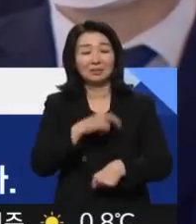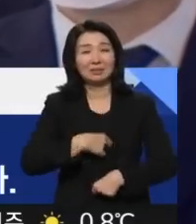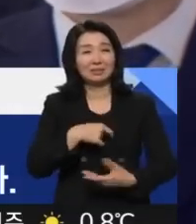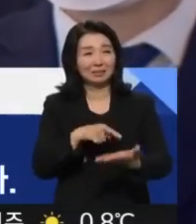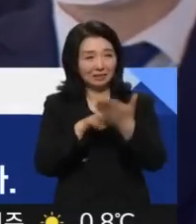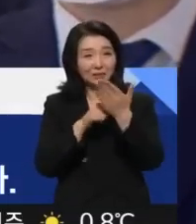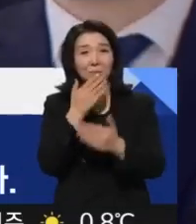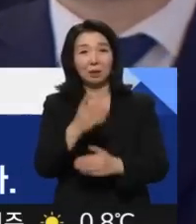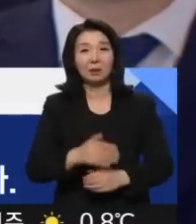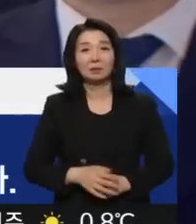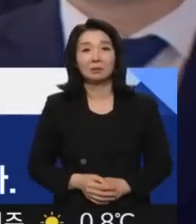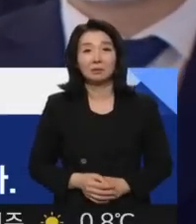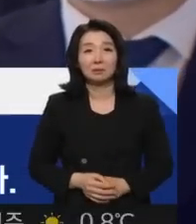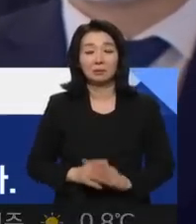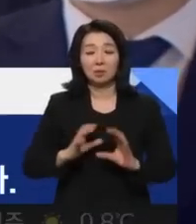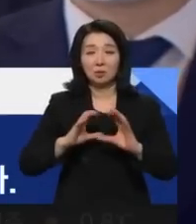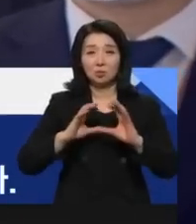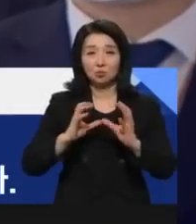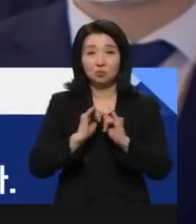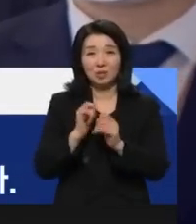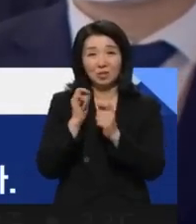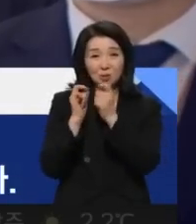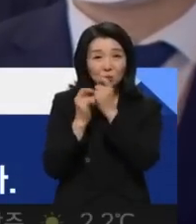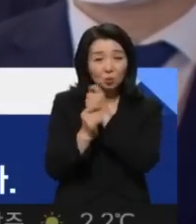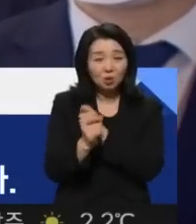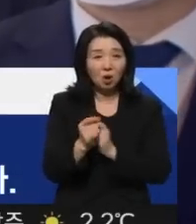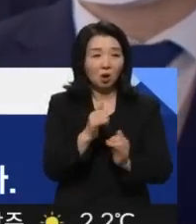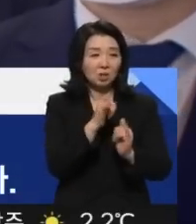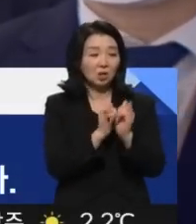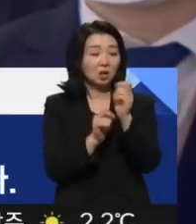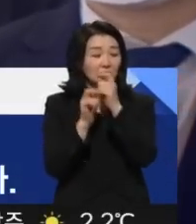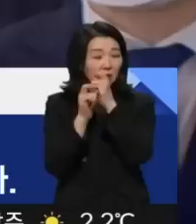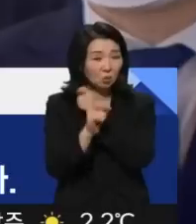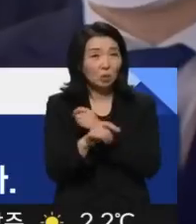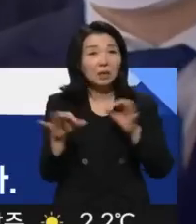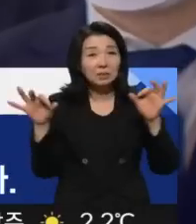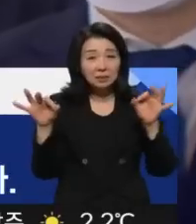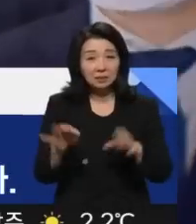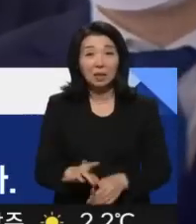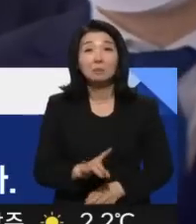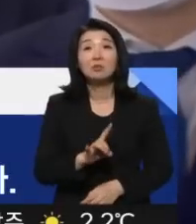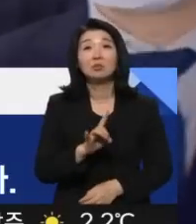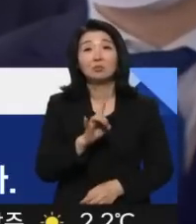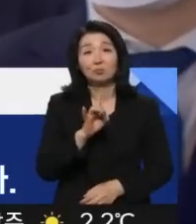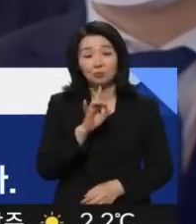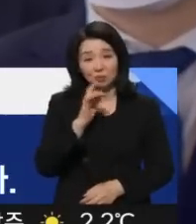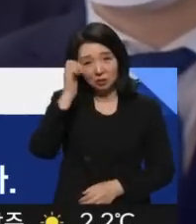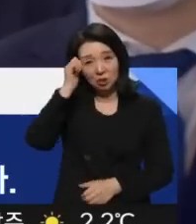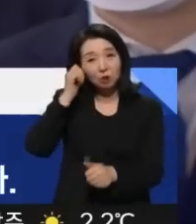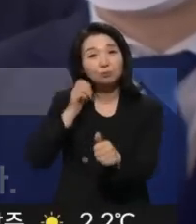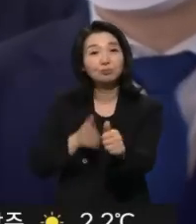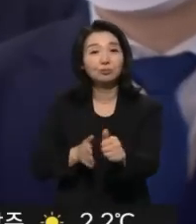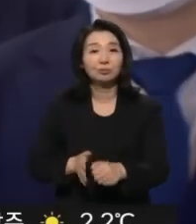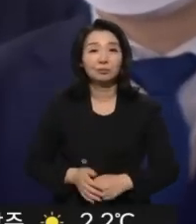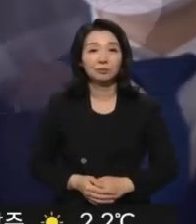드러나게 됩니다. 국민을 속이고 역사를 속이는 것도 잠시라는 사실을 잊지 마시기 바랍니다.